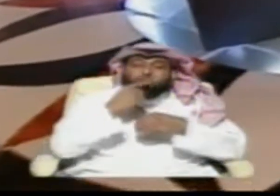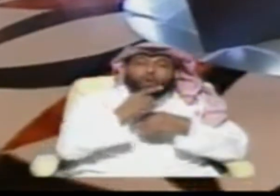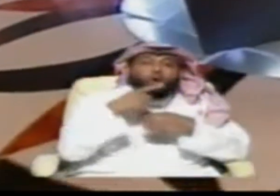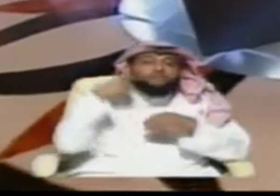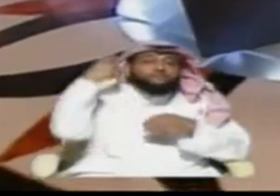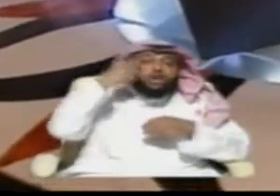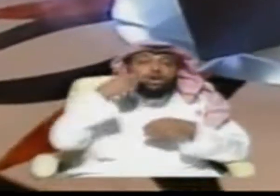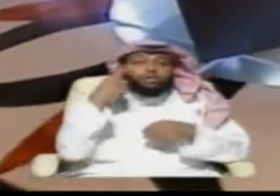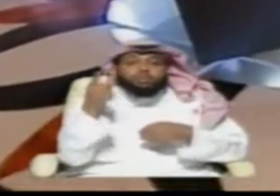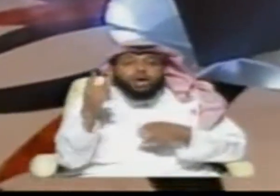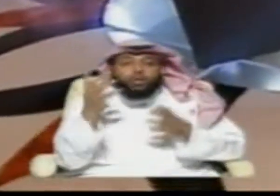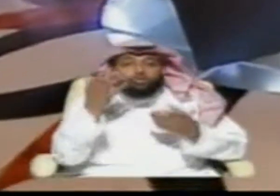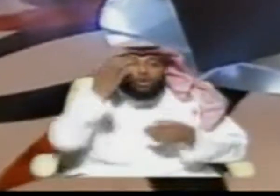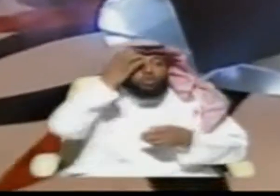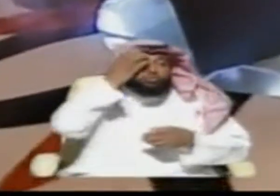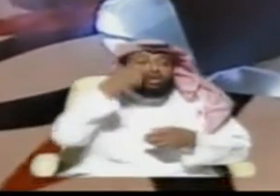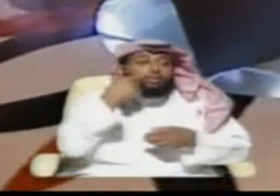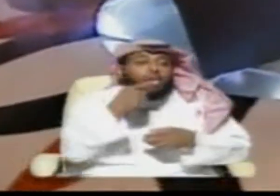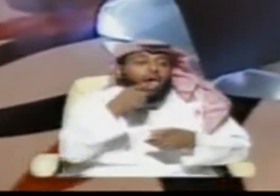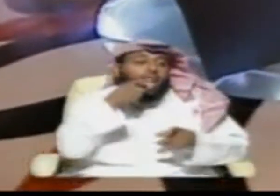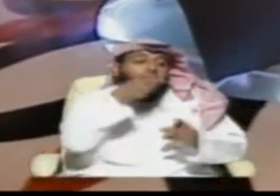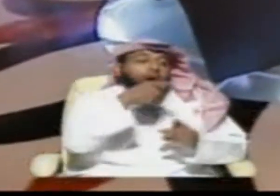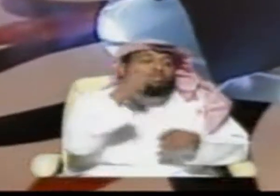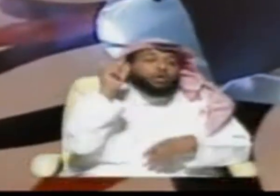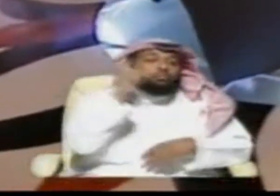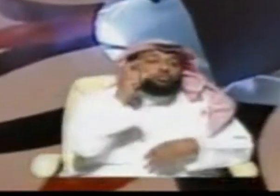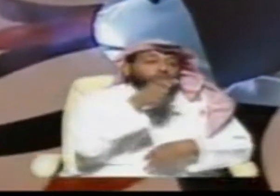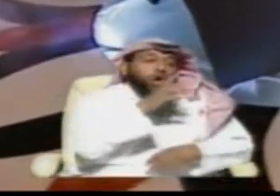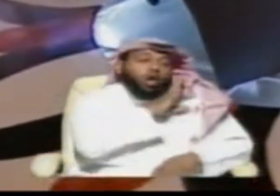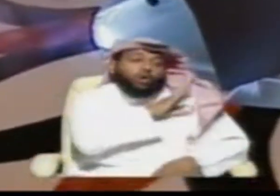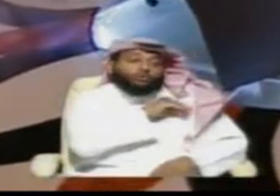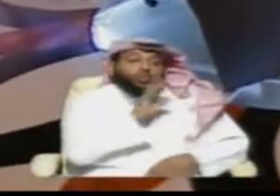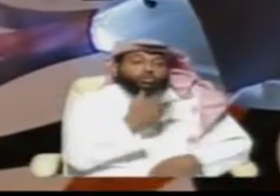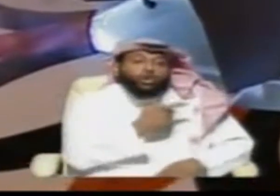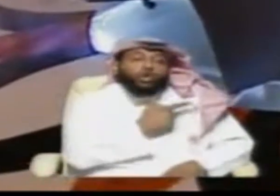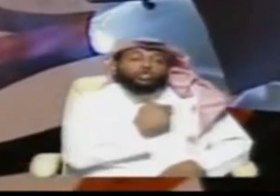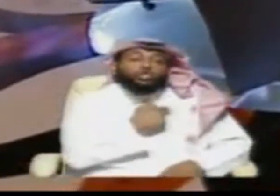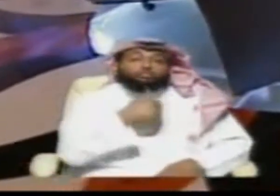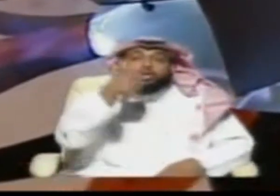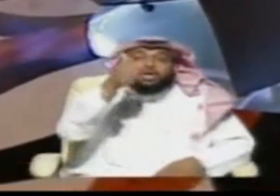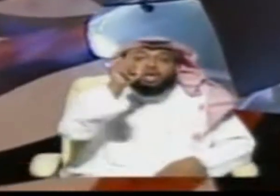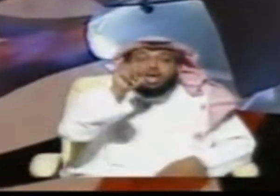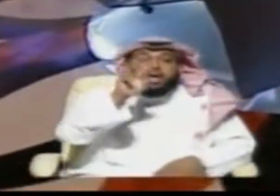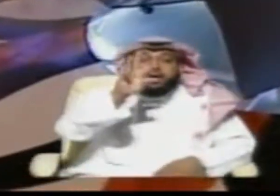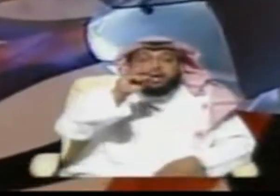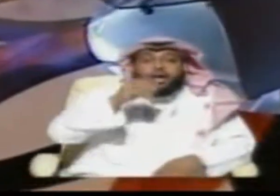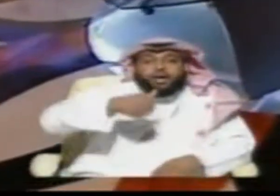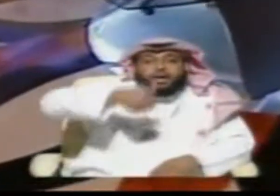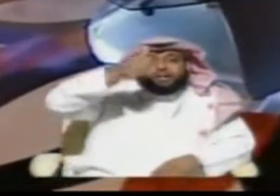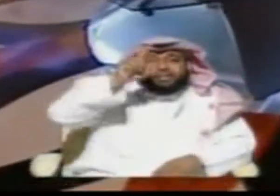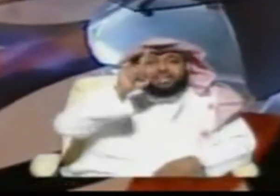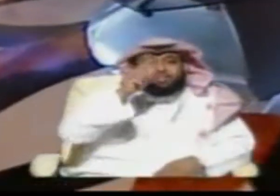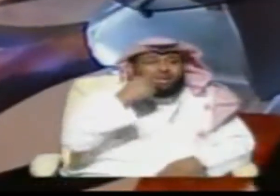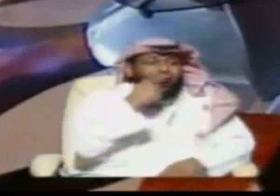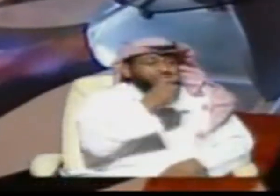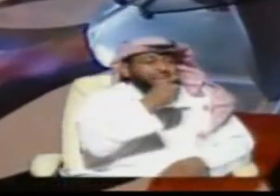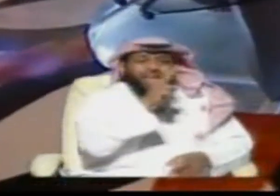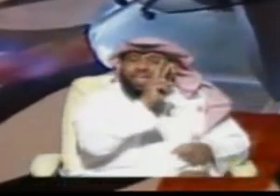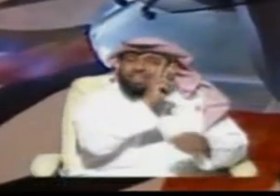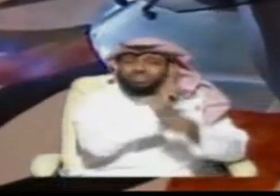الإرهاب أصبح شماعة يمارس بها أعتى ما يكون من الظلم على الناس، على اختلاف أديانهم وعلى